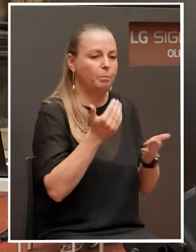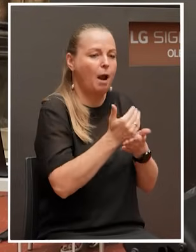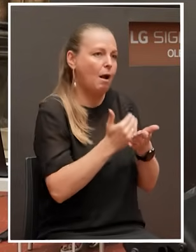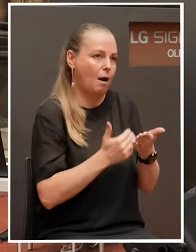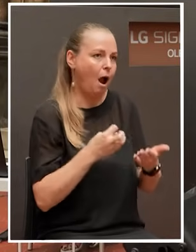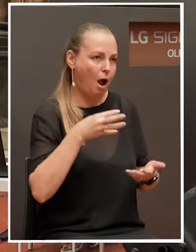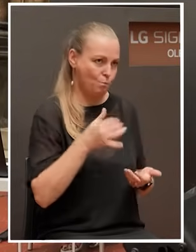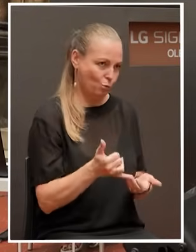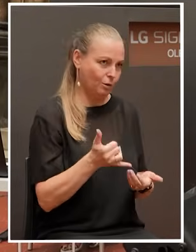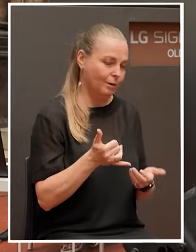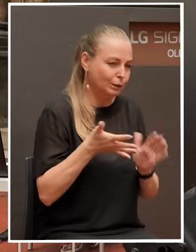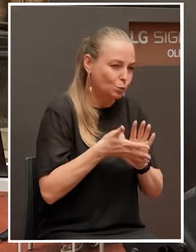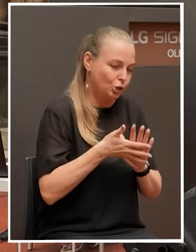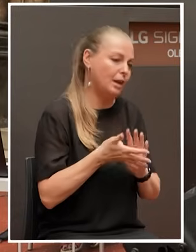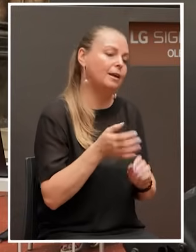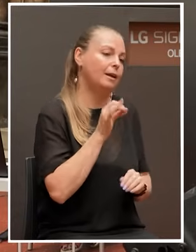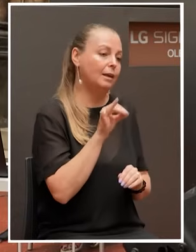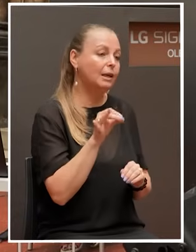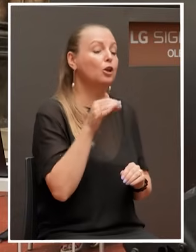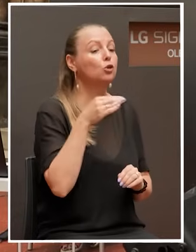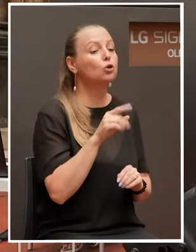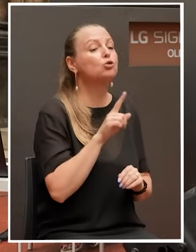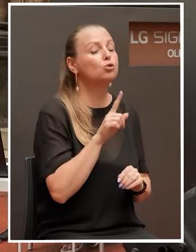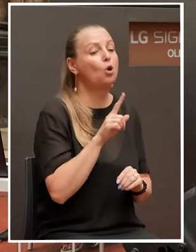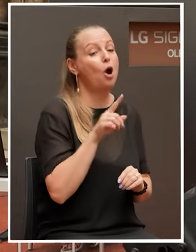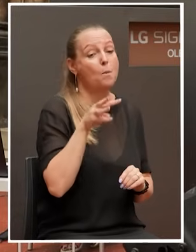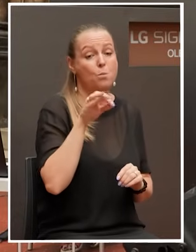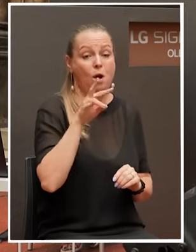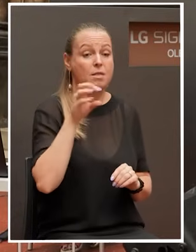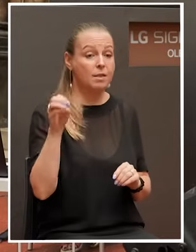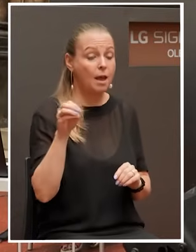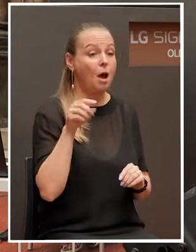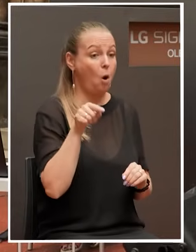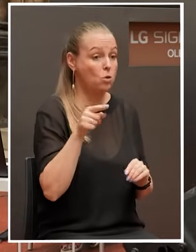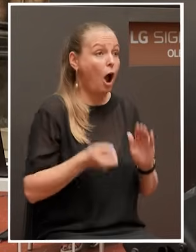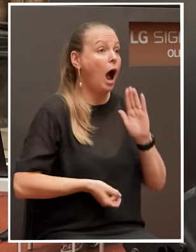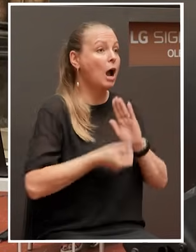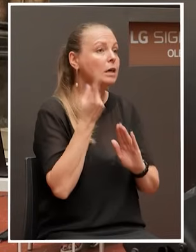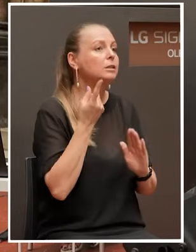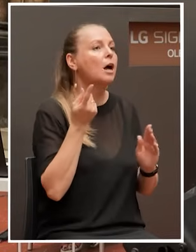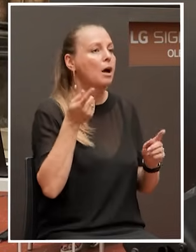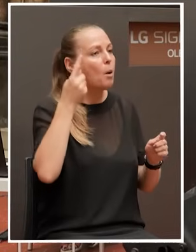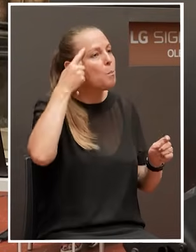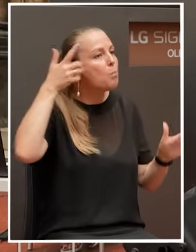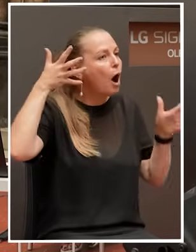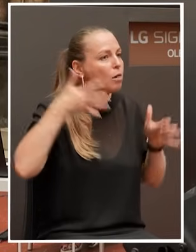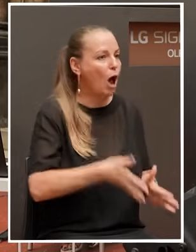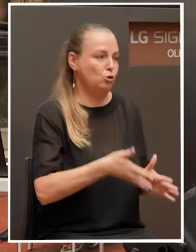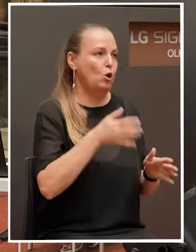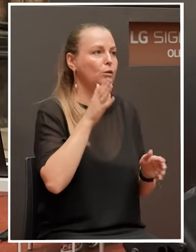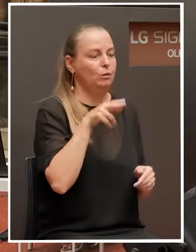программу, и то, что Моне оказывается поглощенным духом символизма, что